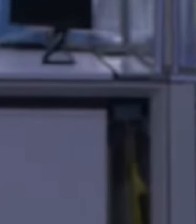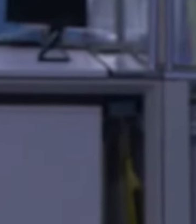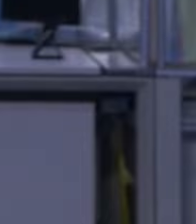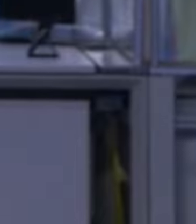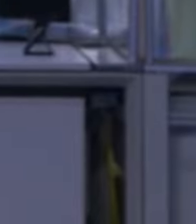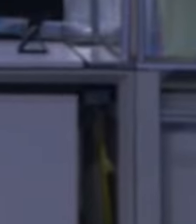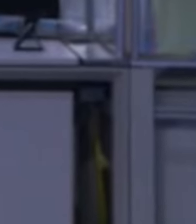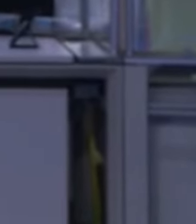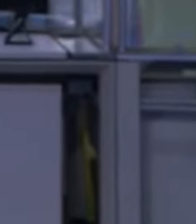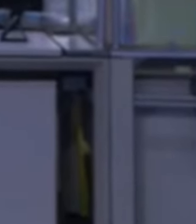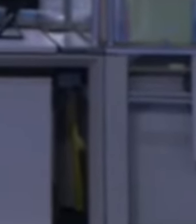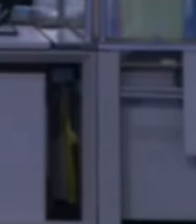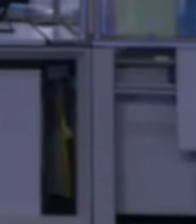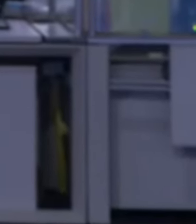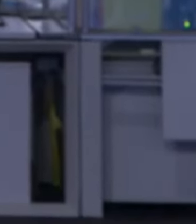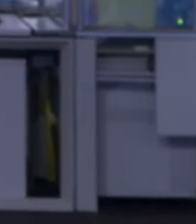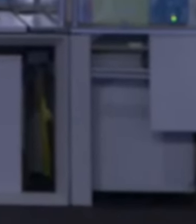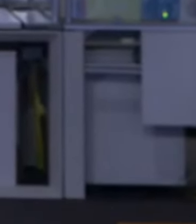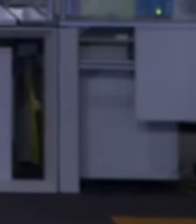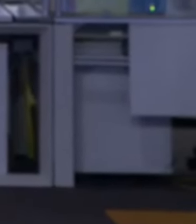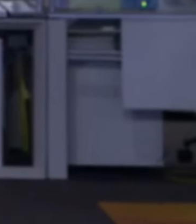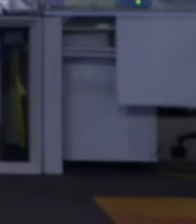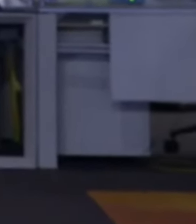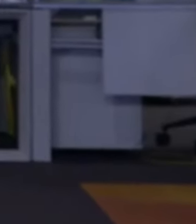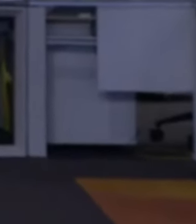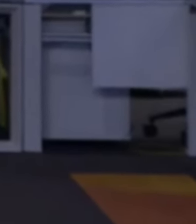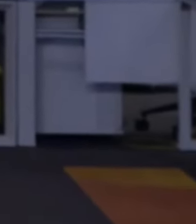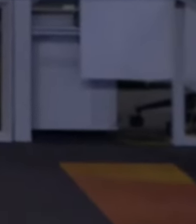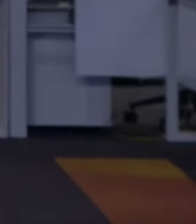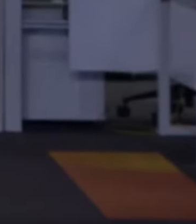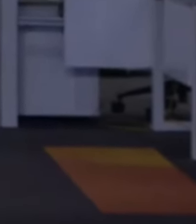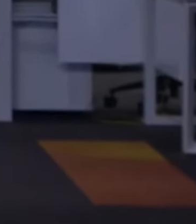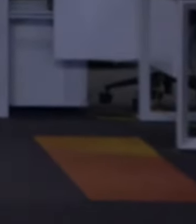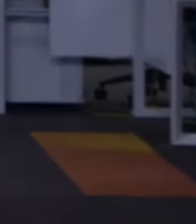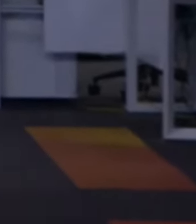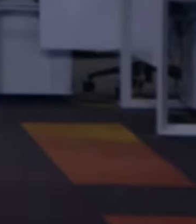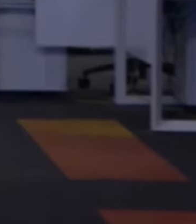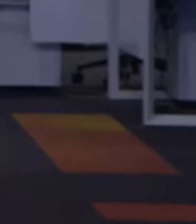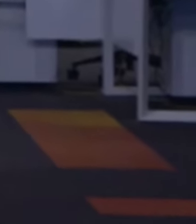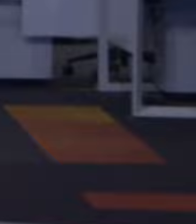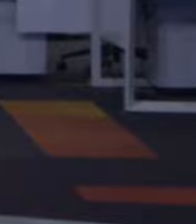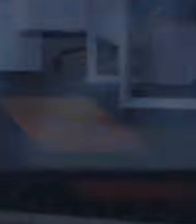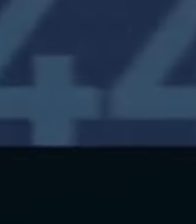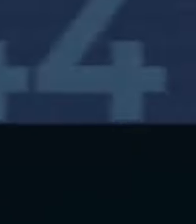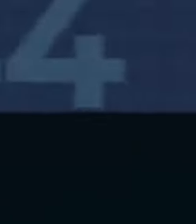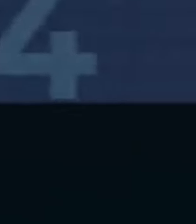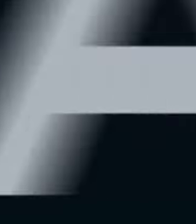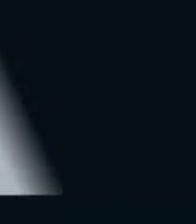Toh dan Margaret Gambang untuk paparan lebih komprehensif. Assalamualaikum, salam Malaysia Madani.